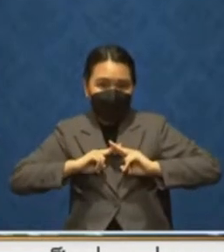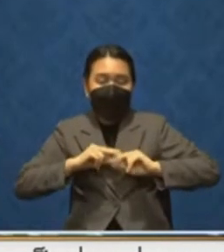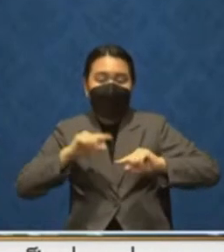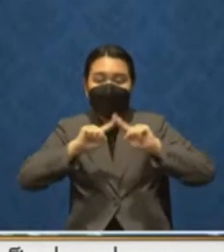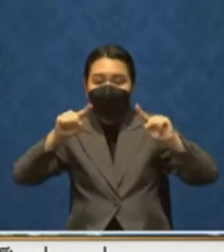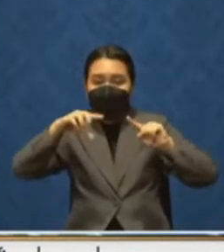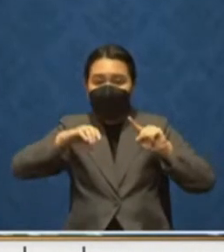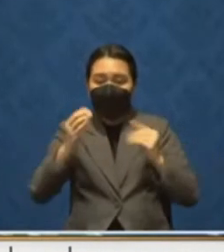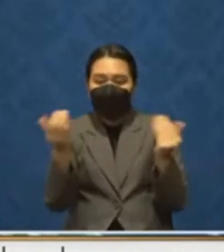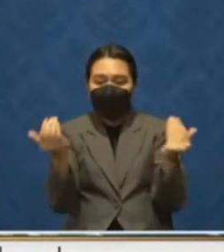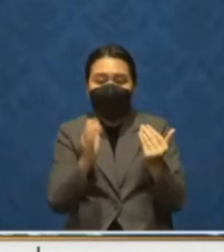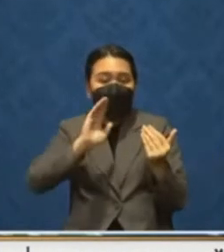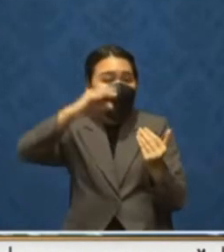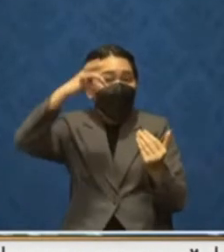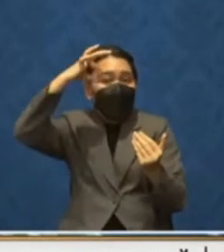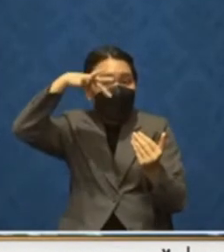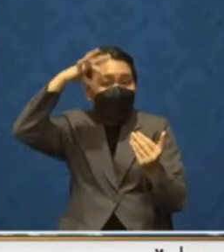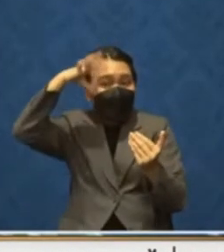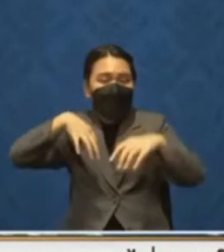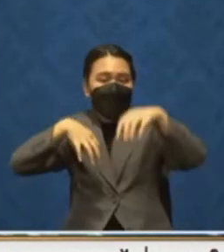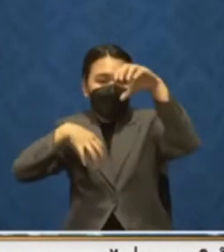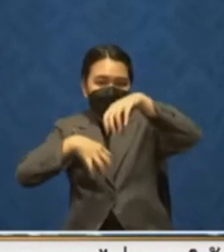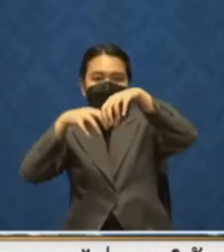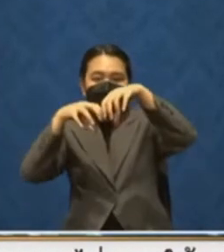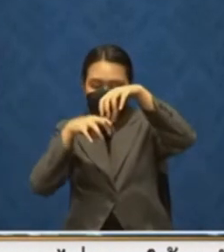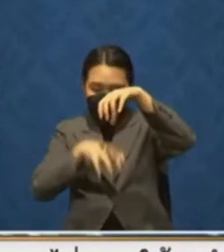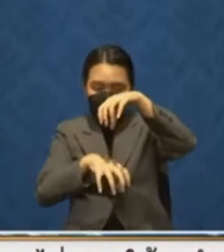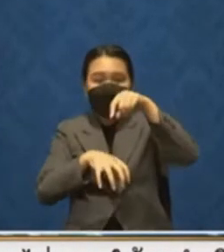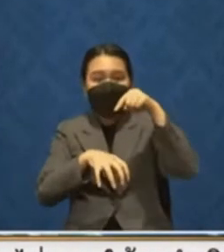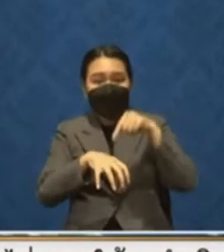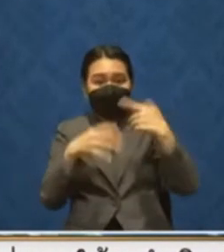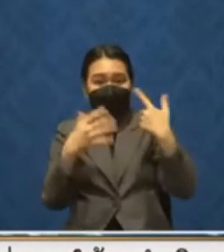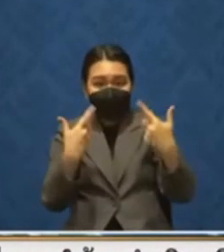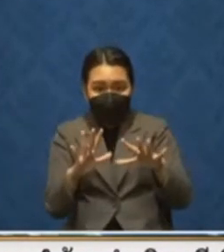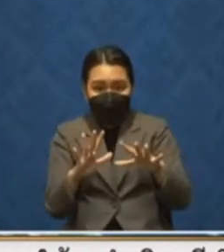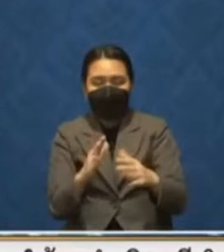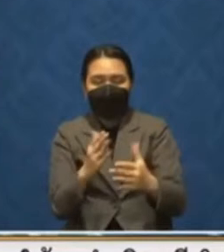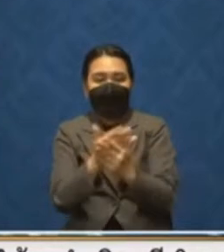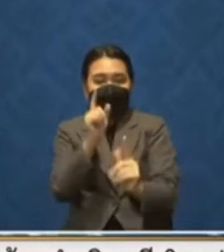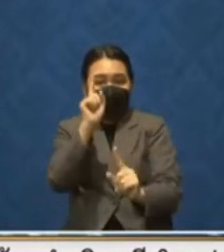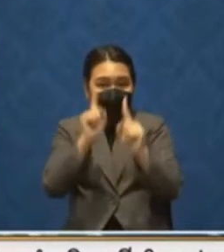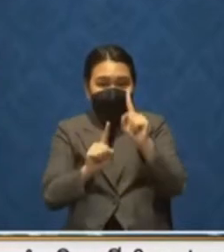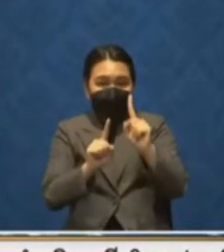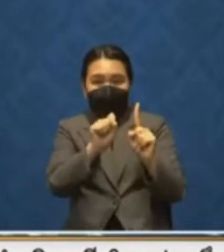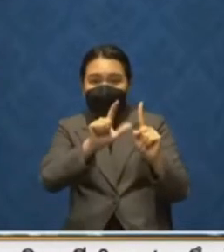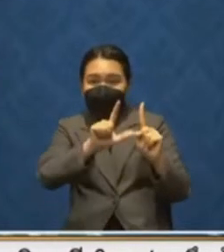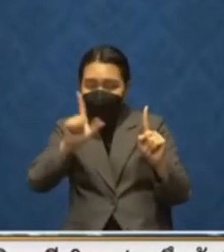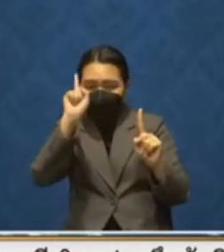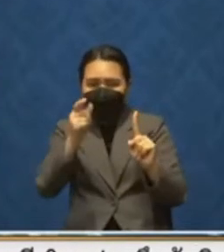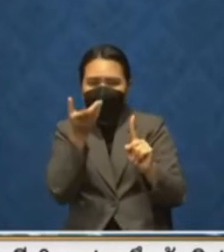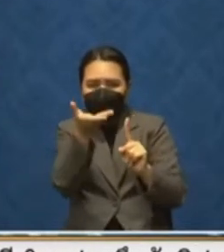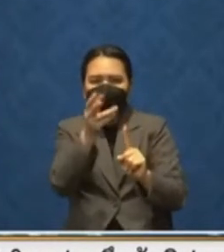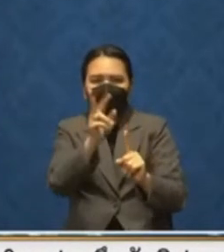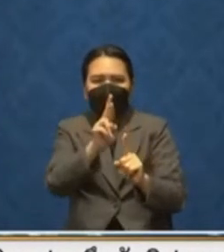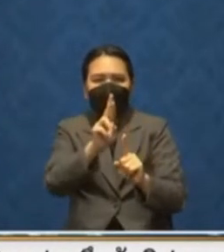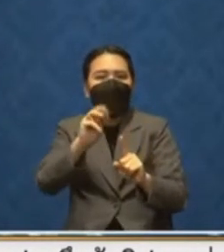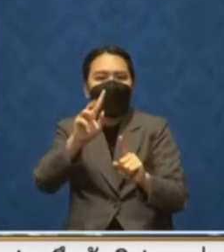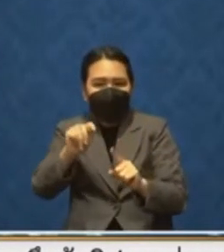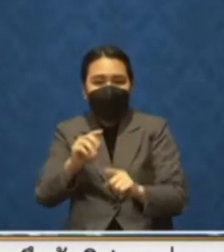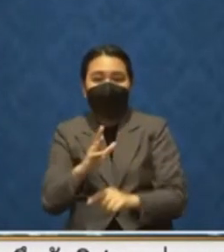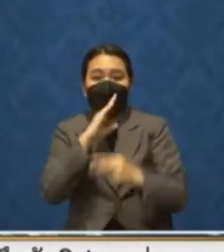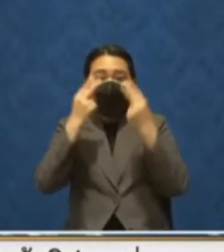ปตทจะไปซื้อหุ้นเงินระดับแสนกว่าล้านต้องขอรัฐมนตรีท่านนายกไม่รู้อย่างพยายามตอบทุก